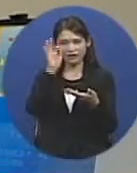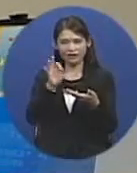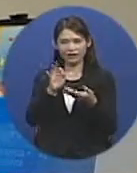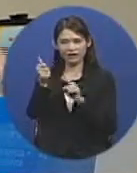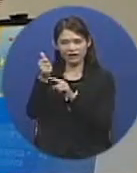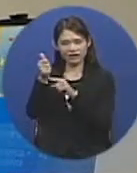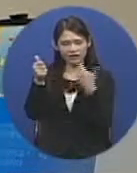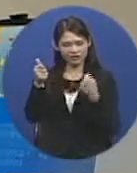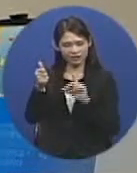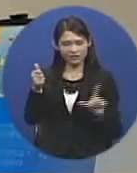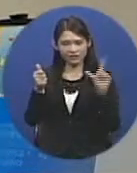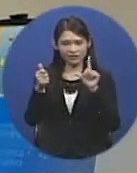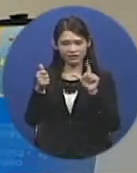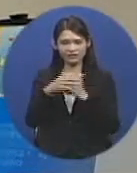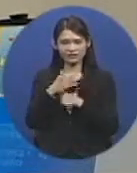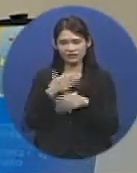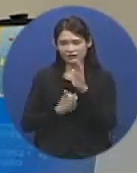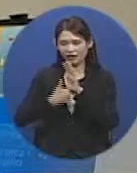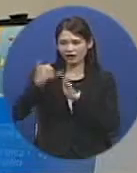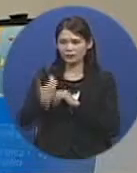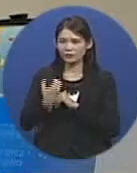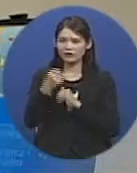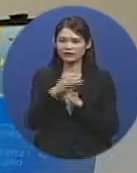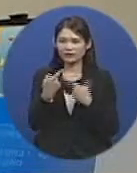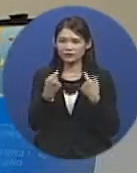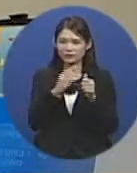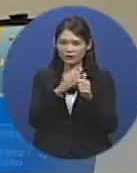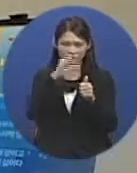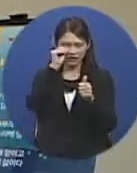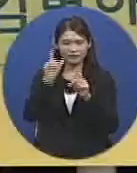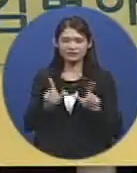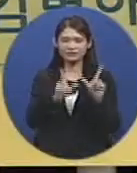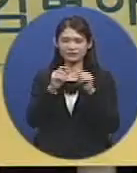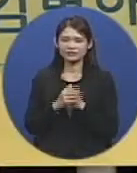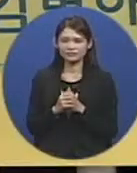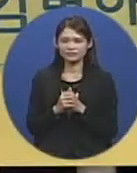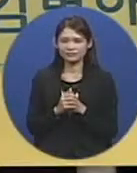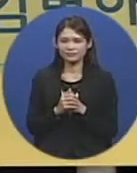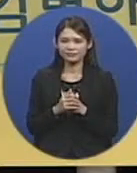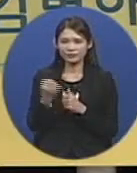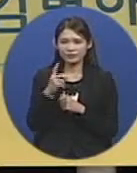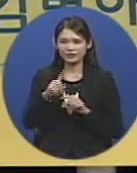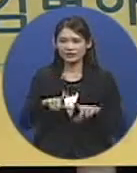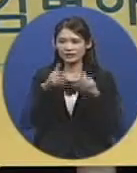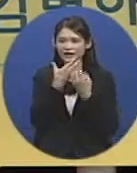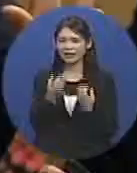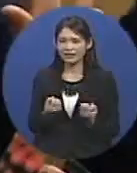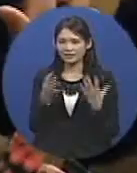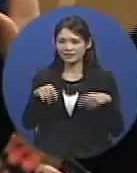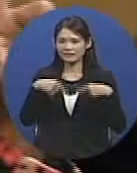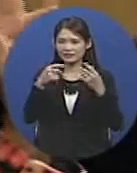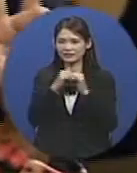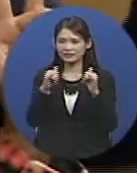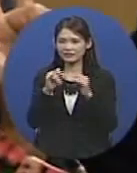삶을 살고 있네. 그러면서 저도 그렇게 희망을 가지고 아 나도 저런 삶을 살 수 있겠구나. 한편 이날 행사 참가자들은